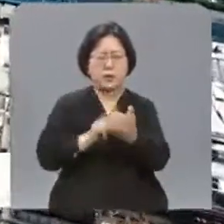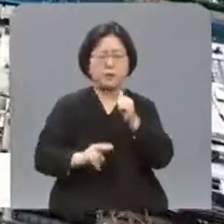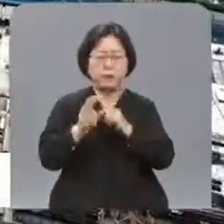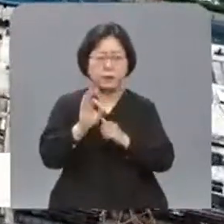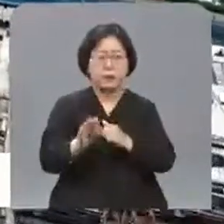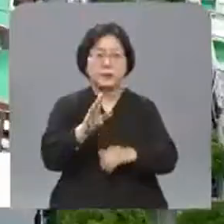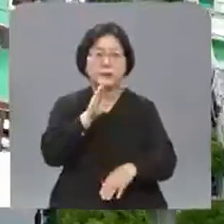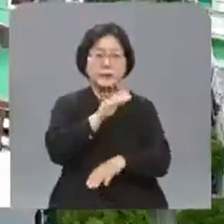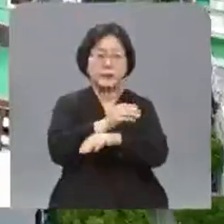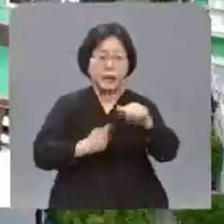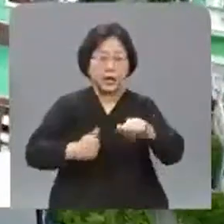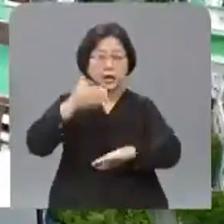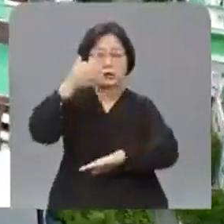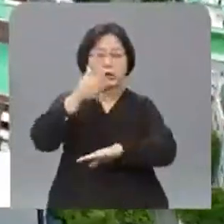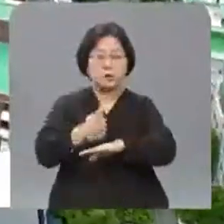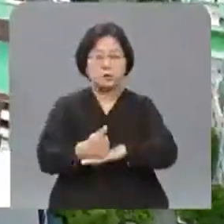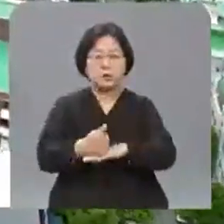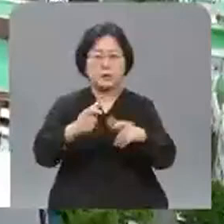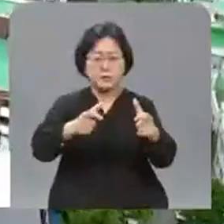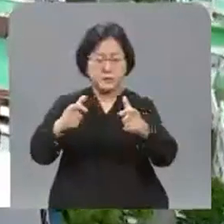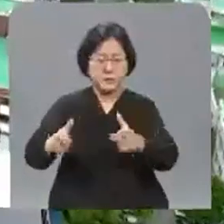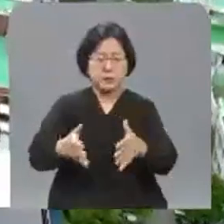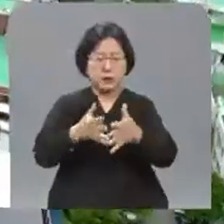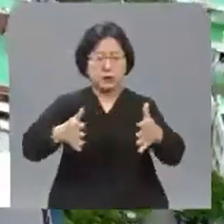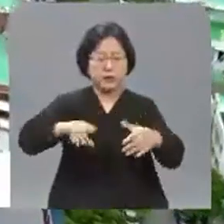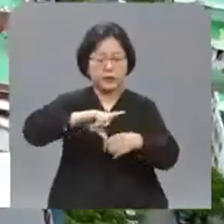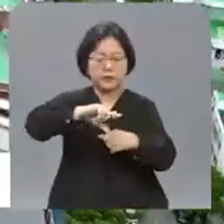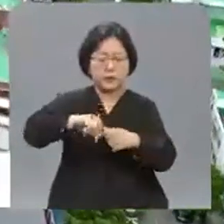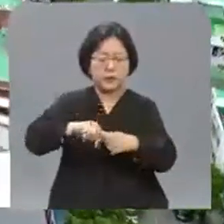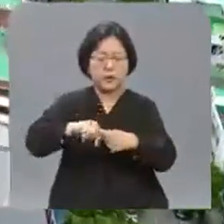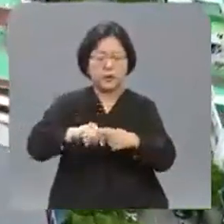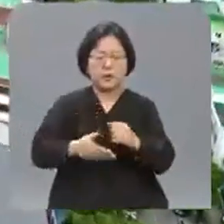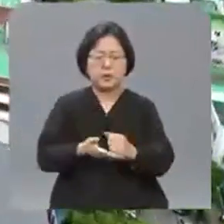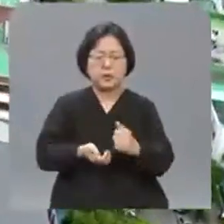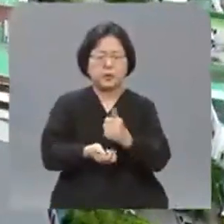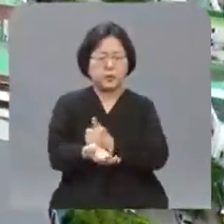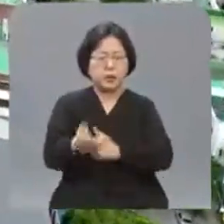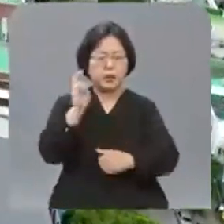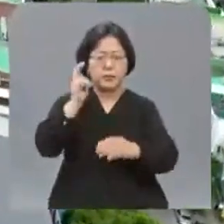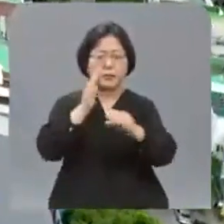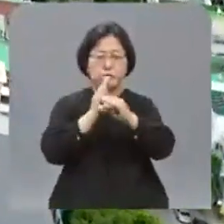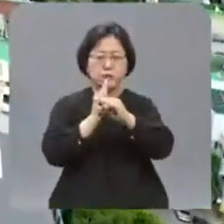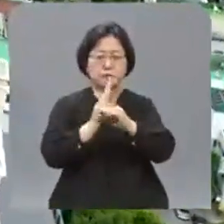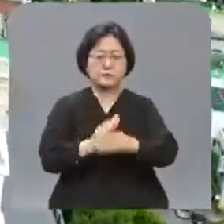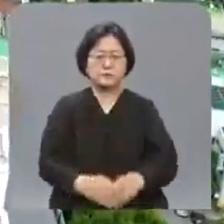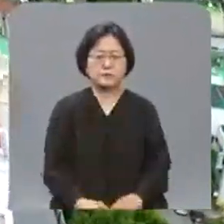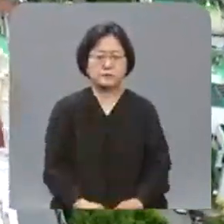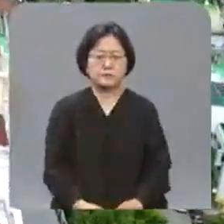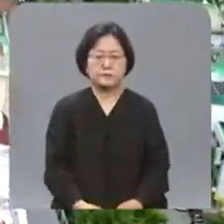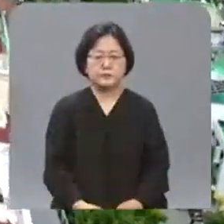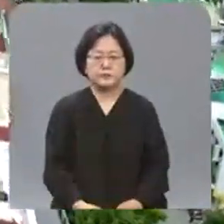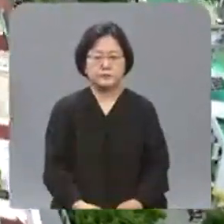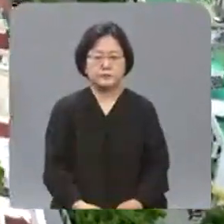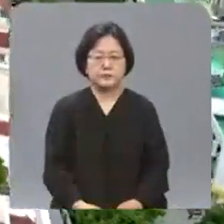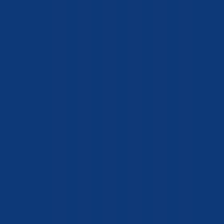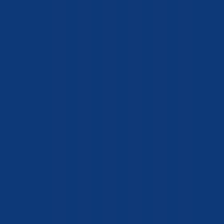실제 계약률 성적표에 따라 지역 부동산 시장에 적지 않은 영향이 예상됩니다. KBS 뉴스 김호입니다.